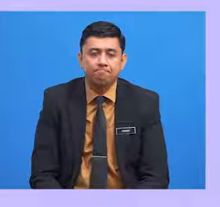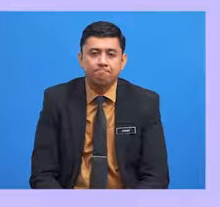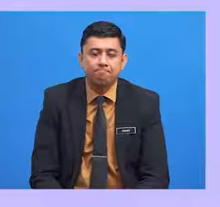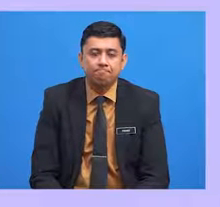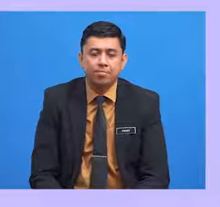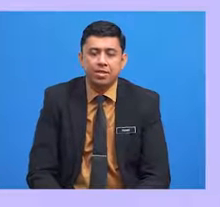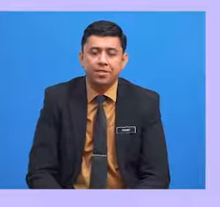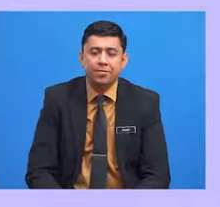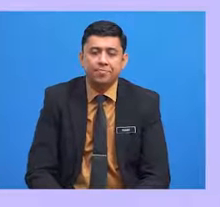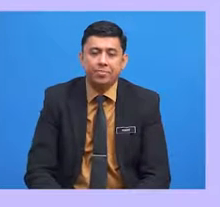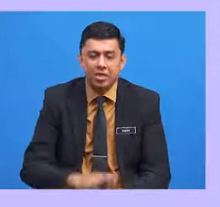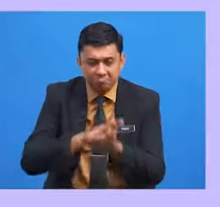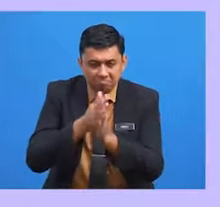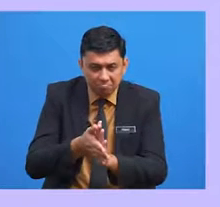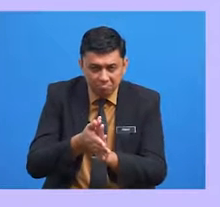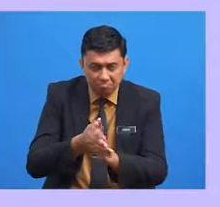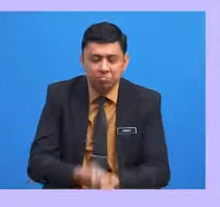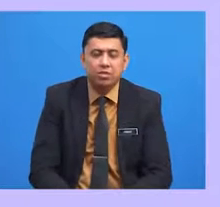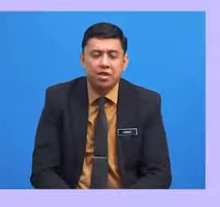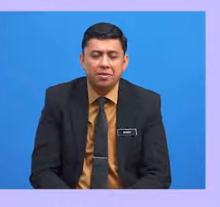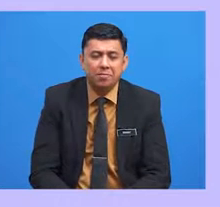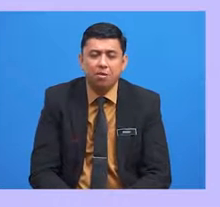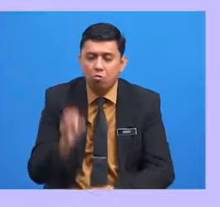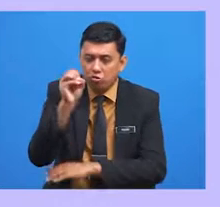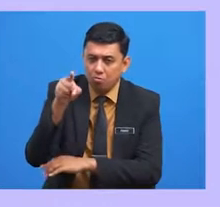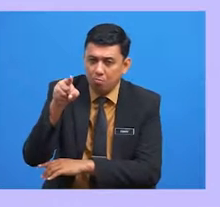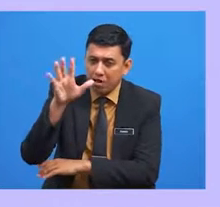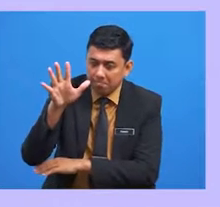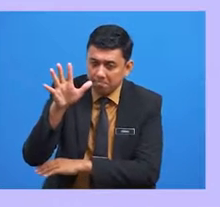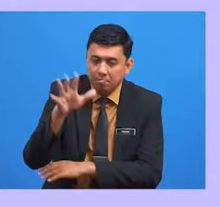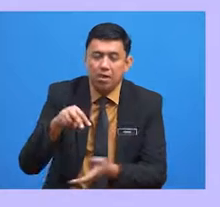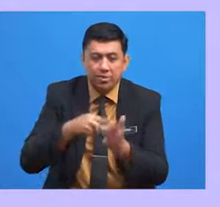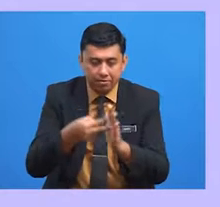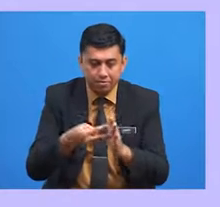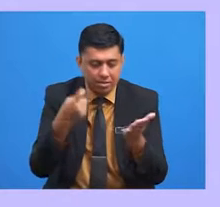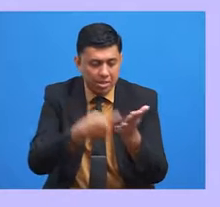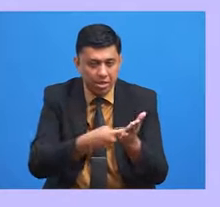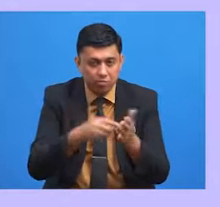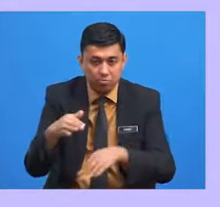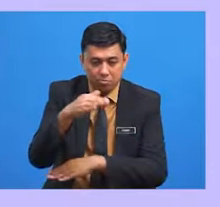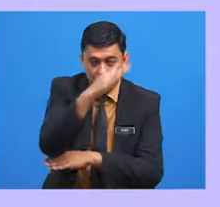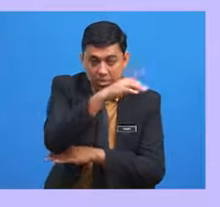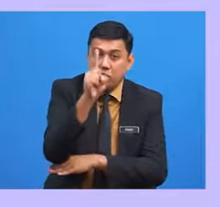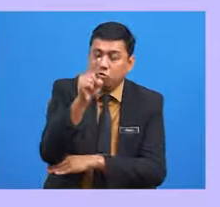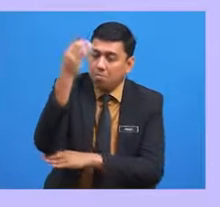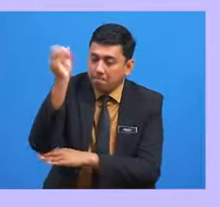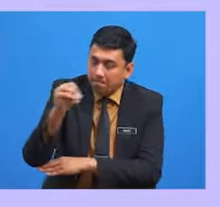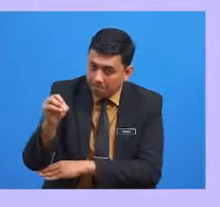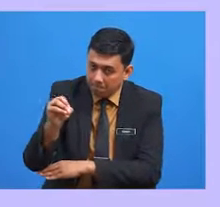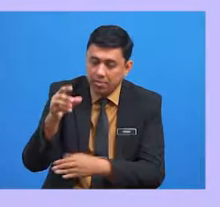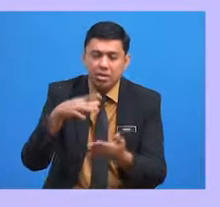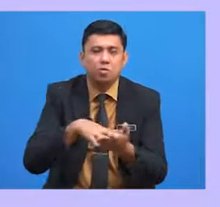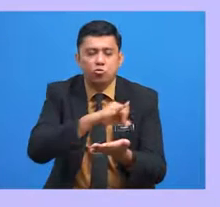Kesimpulannya, nilai keanjalan harga permintaan 0.5 bermaksud apabila harga meningkat 1%, kuantiti